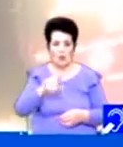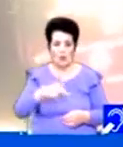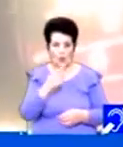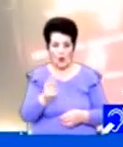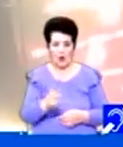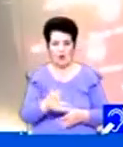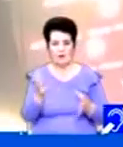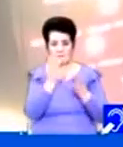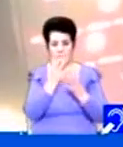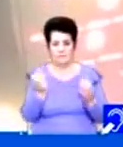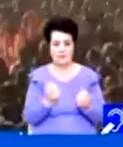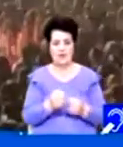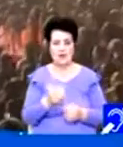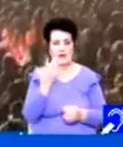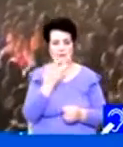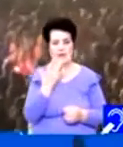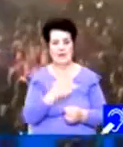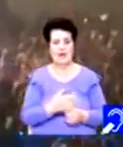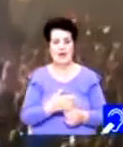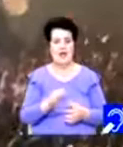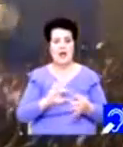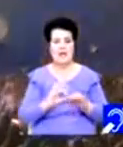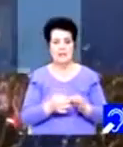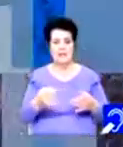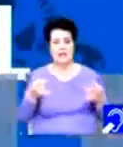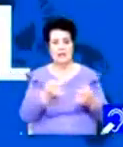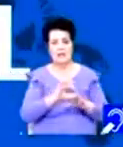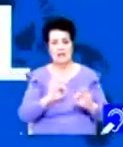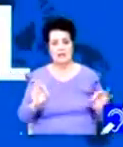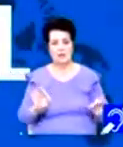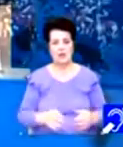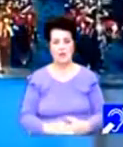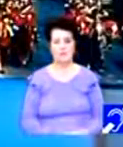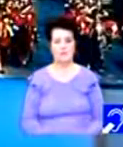au rămas în întuneric. Detalii peste câteva momente în telejurnal.